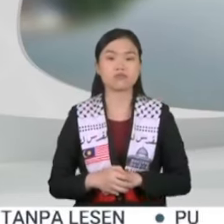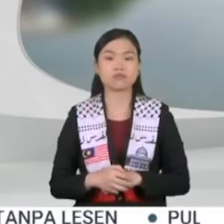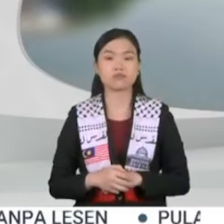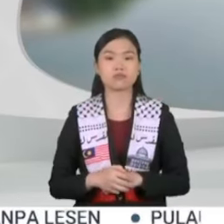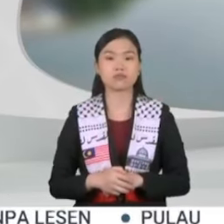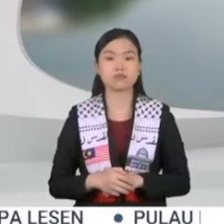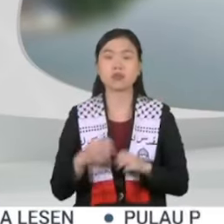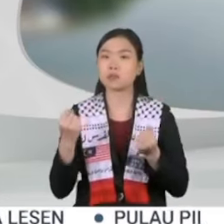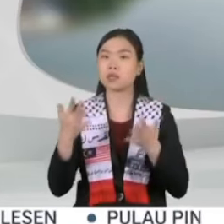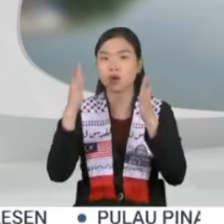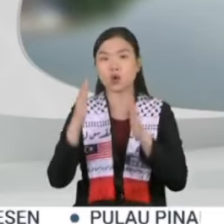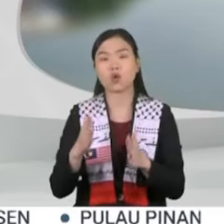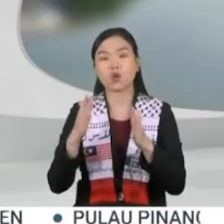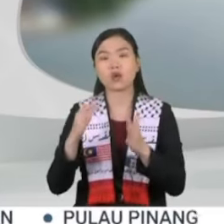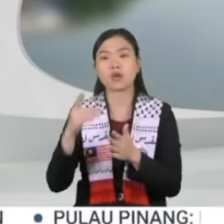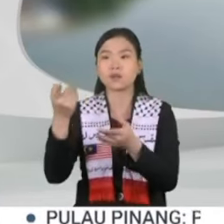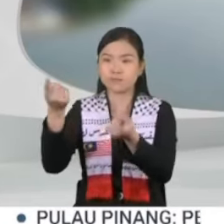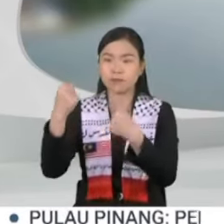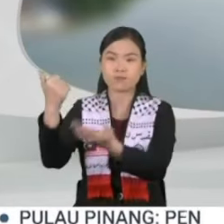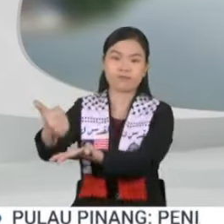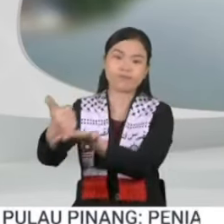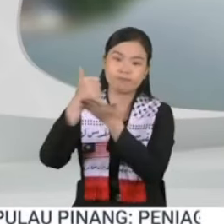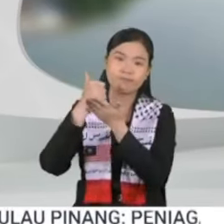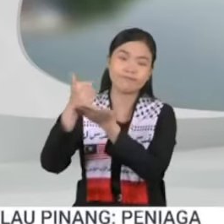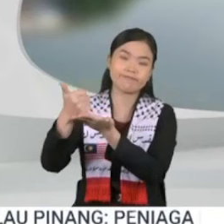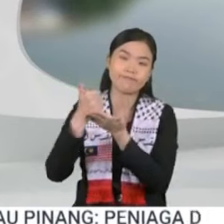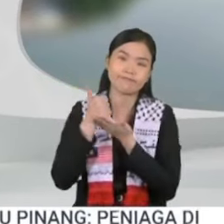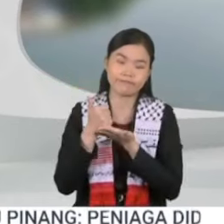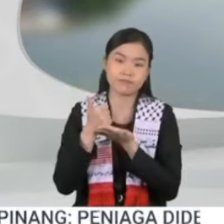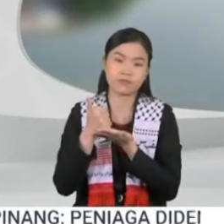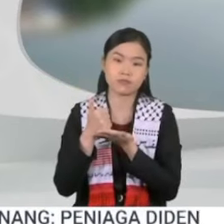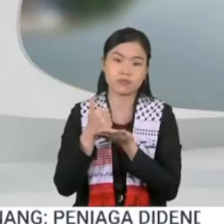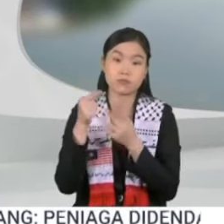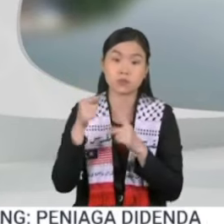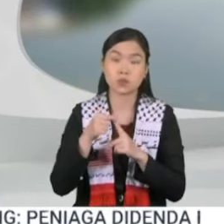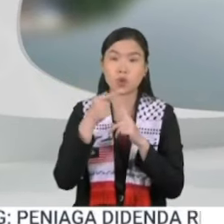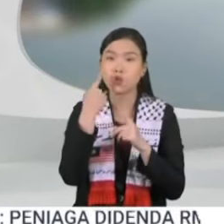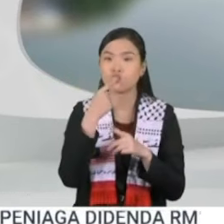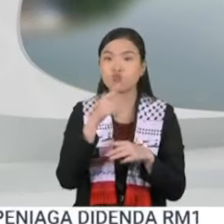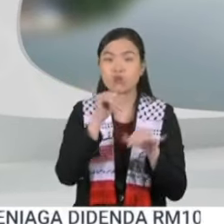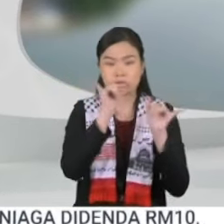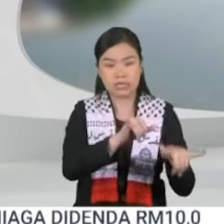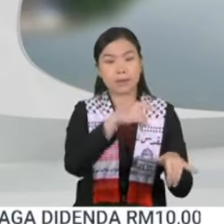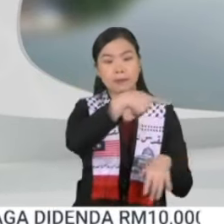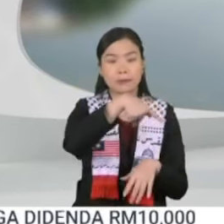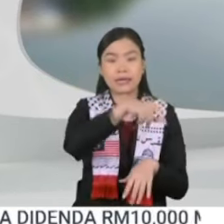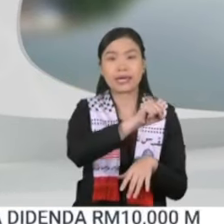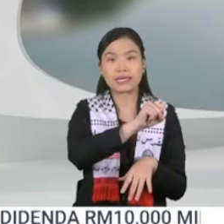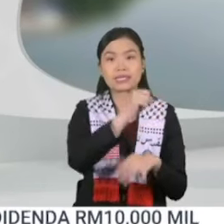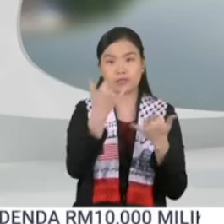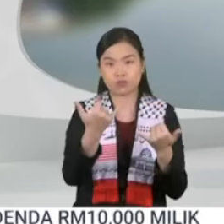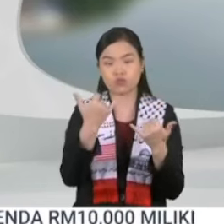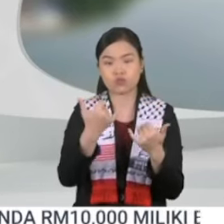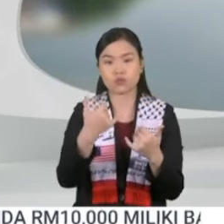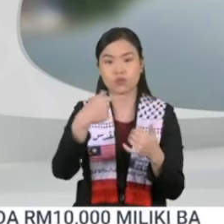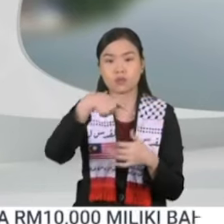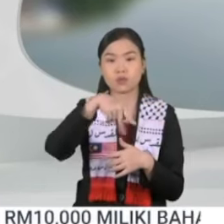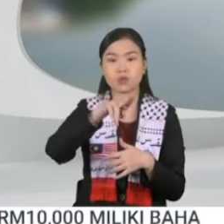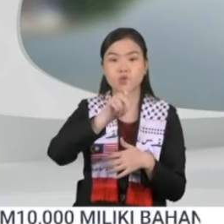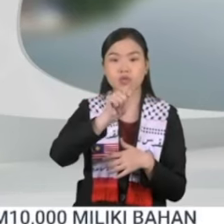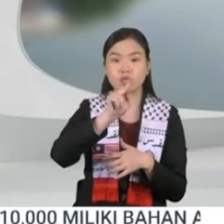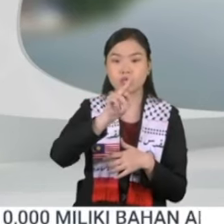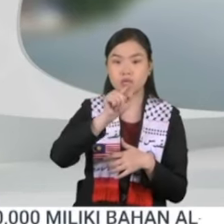Pelbagai pihak tampil memberi sumbangan kepada penduduk terjejas banjir khususnya yang berlindung di pusat pemindahan sementara PPS Putatan dan